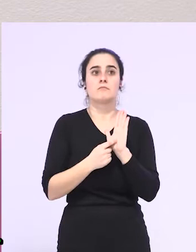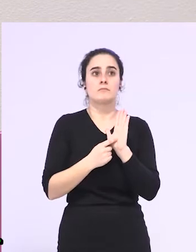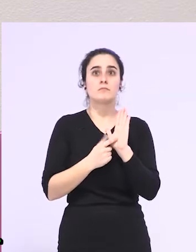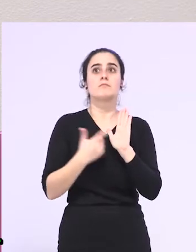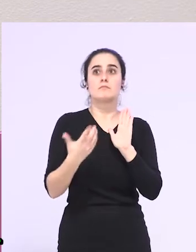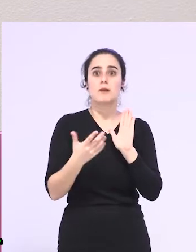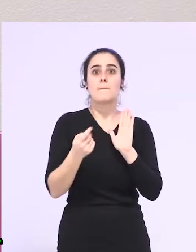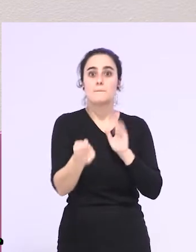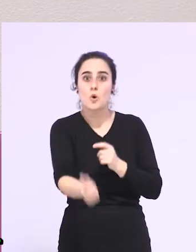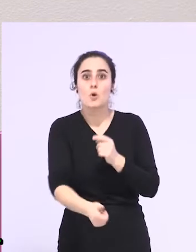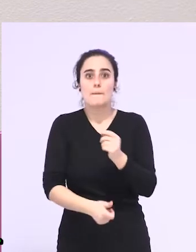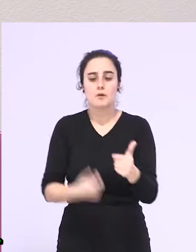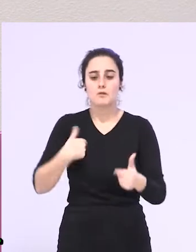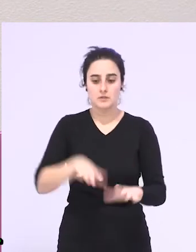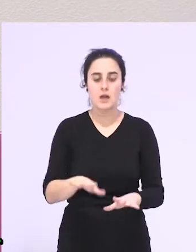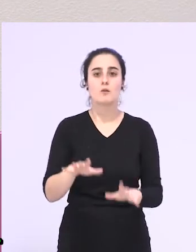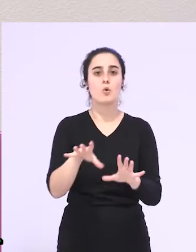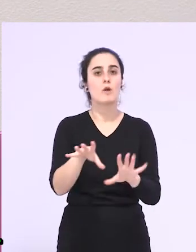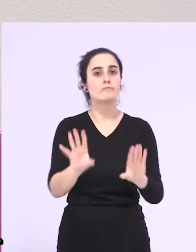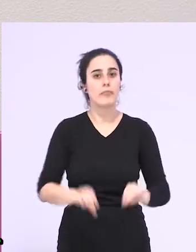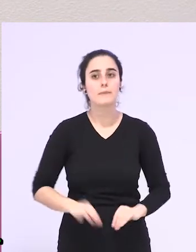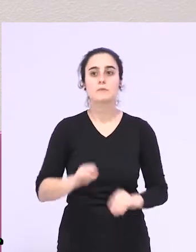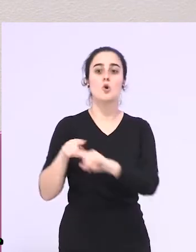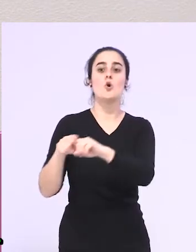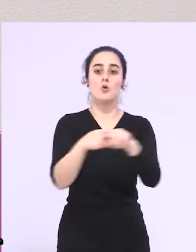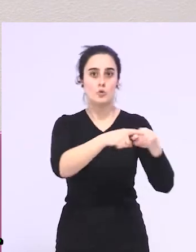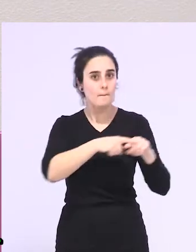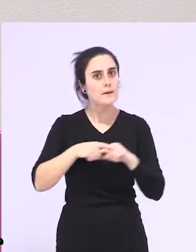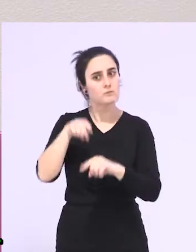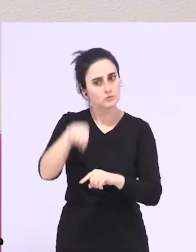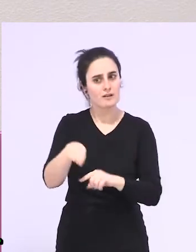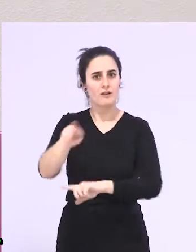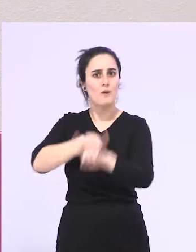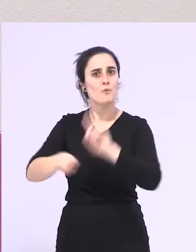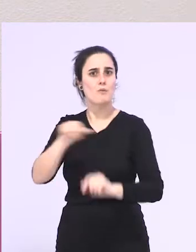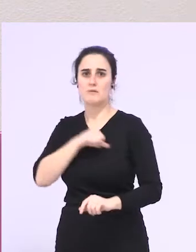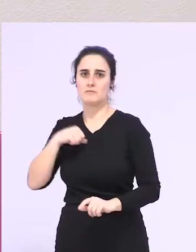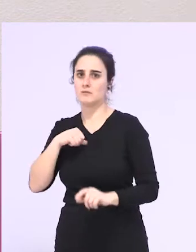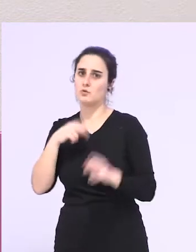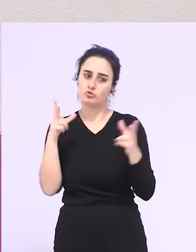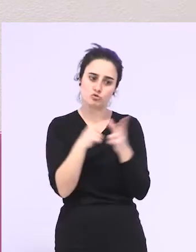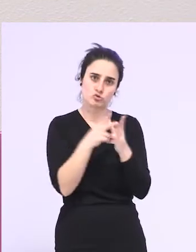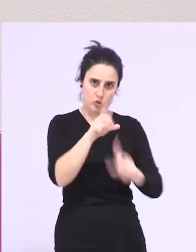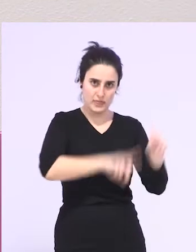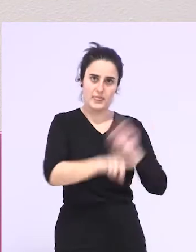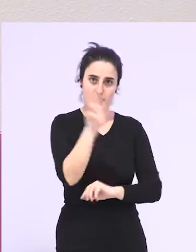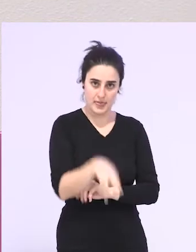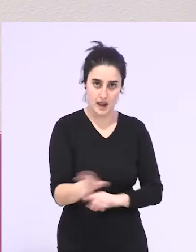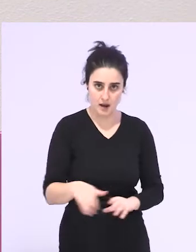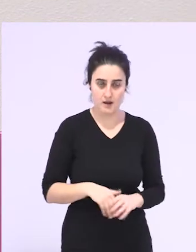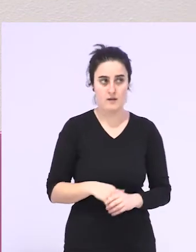gara onartzera edo konpartitzera hori, bueno, arazo sozial badala. Hau,